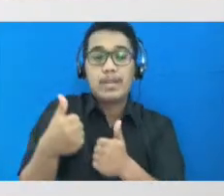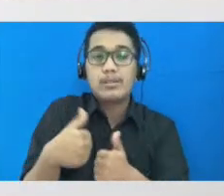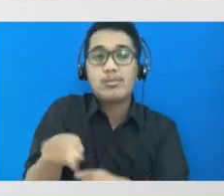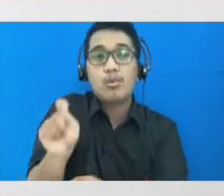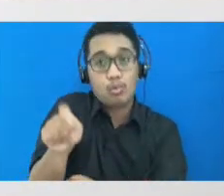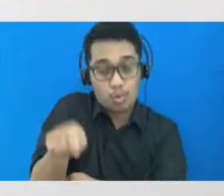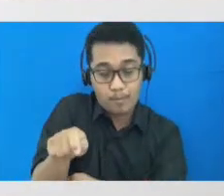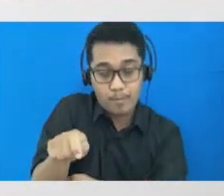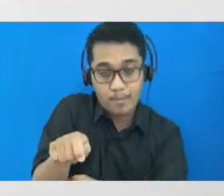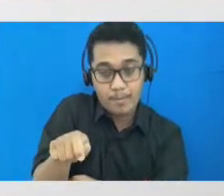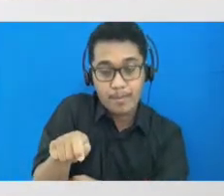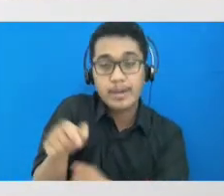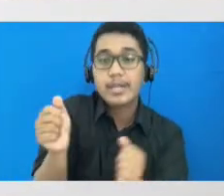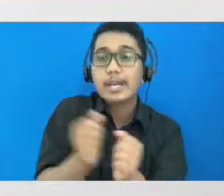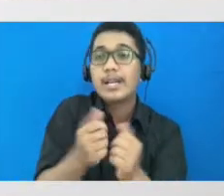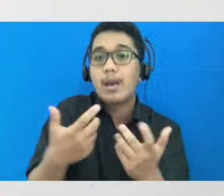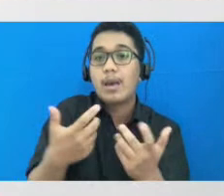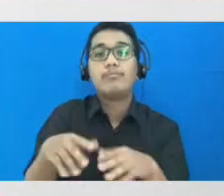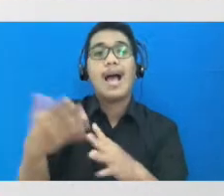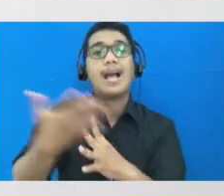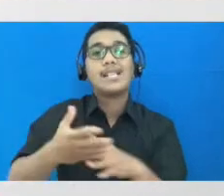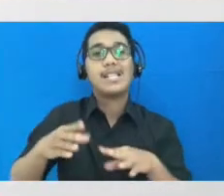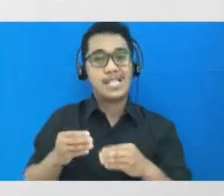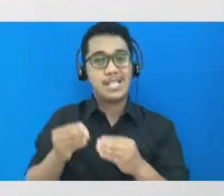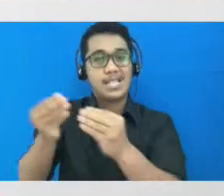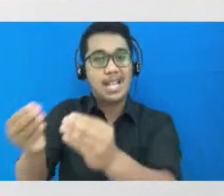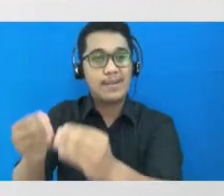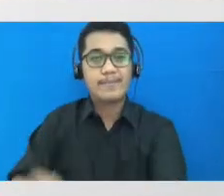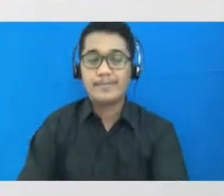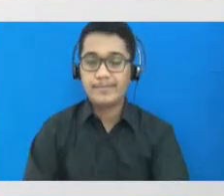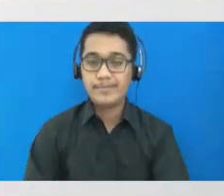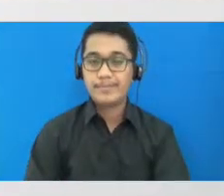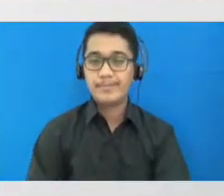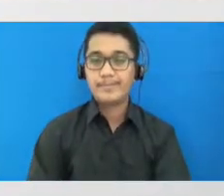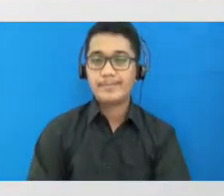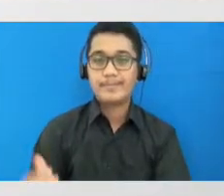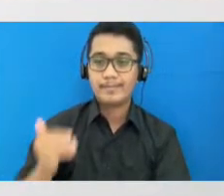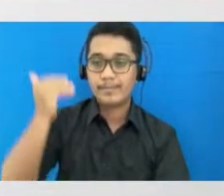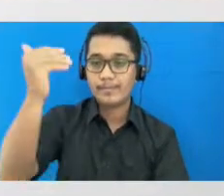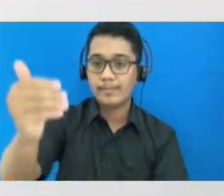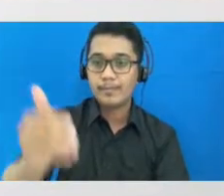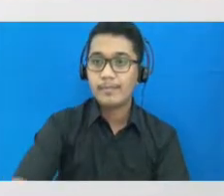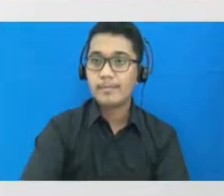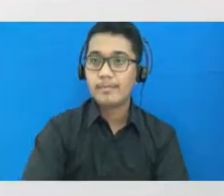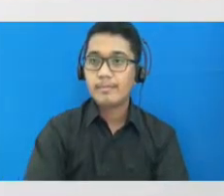hukum adalah memberikan akses terhadap data atau penegakan hukum. Selanjutnya.